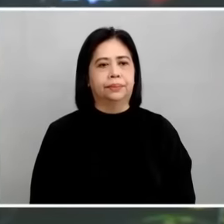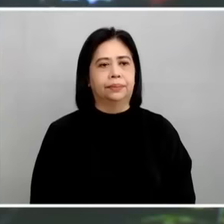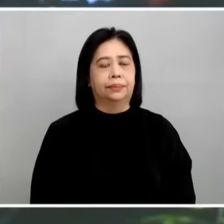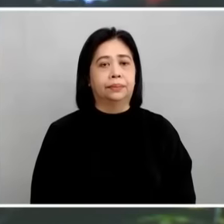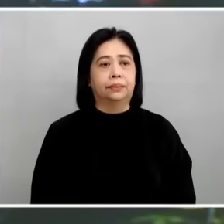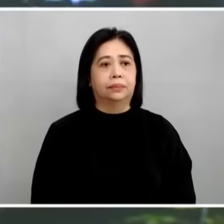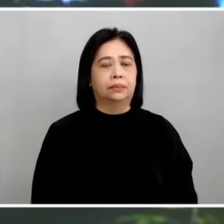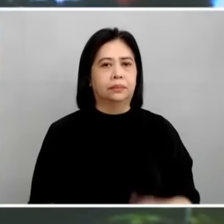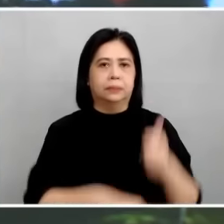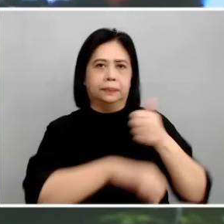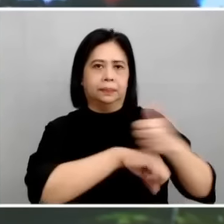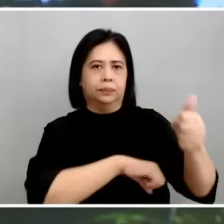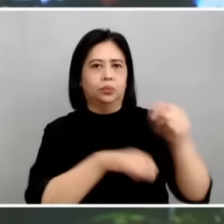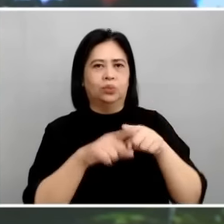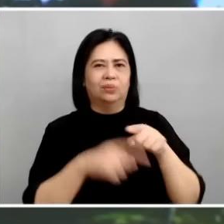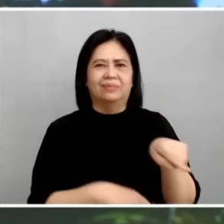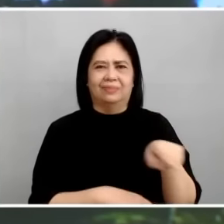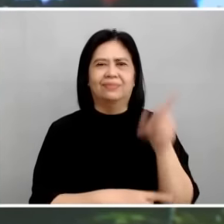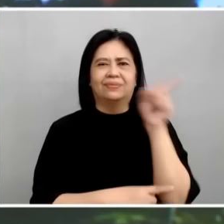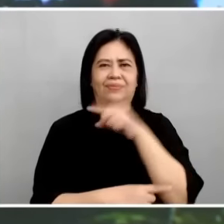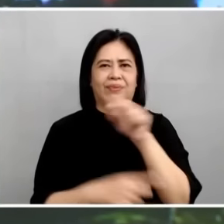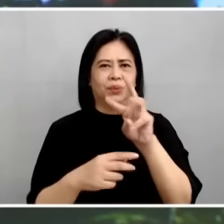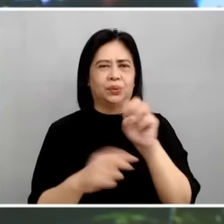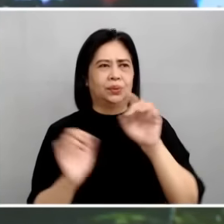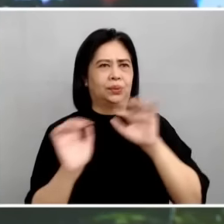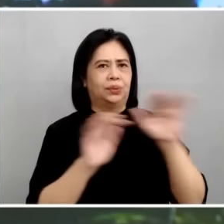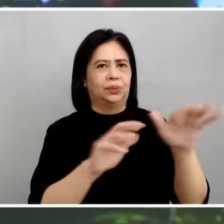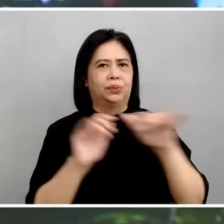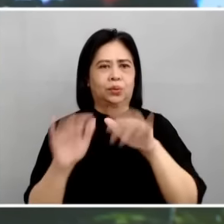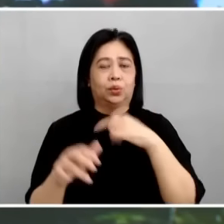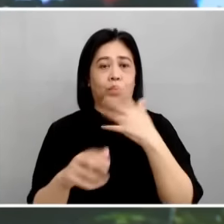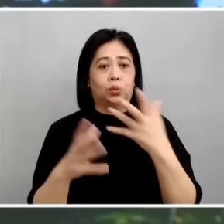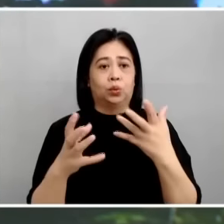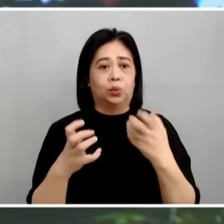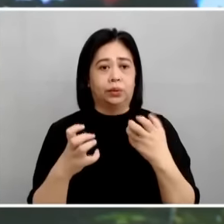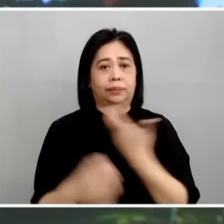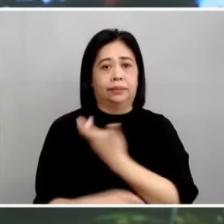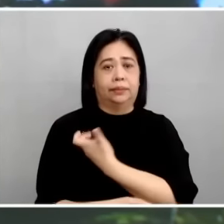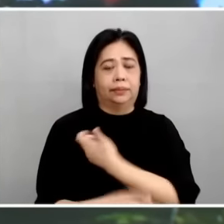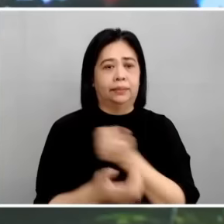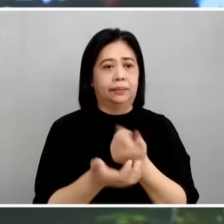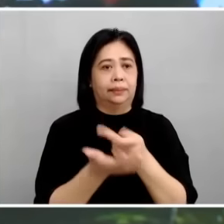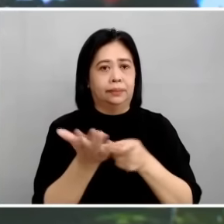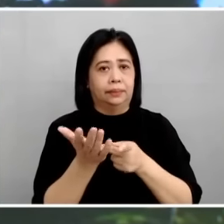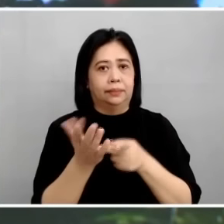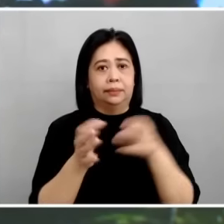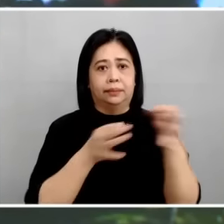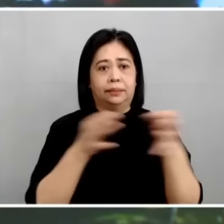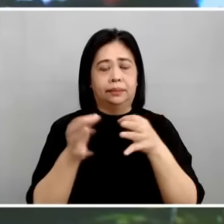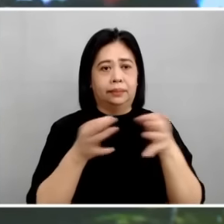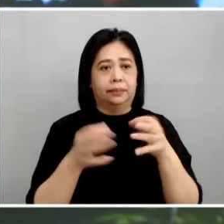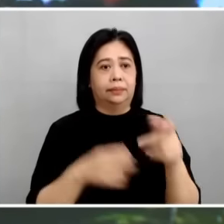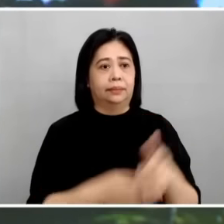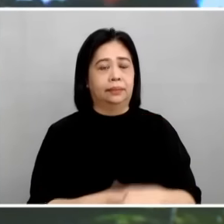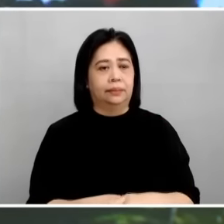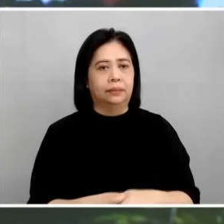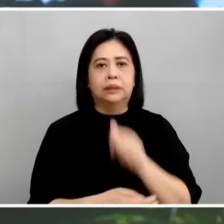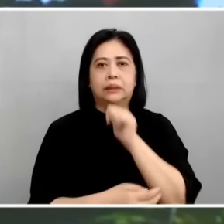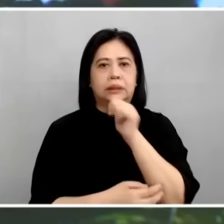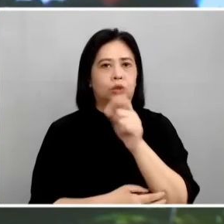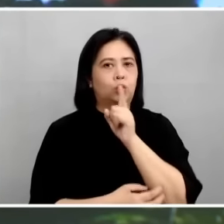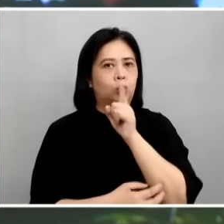Sinisiri ng Malacanang sa fake news ang pagdagsa ng mga magpapabakuna sa ilang syudad. Paglilinaw ng mga otoridad, hindi